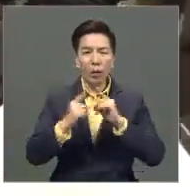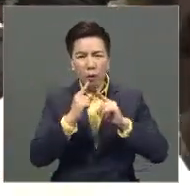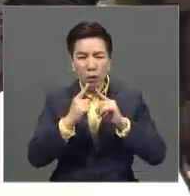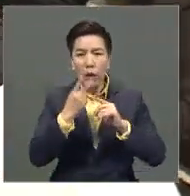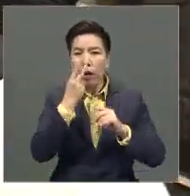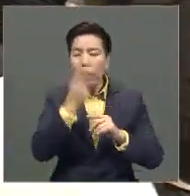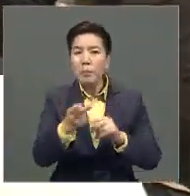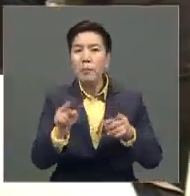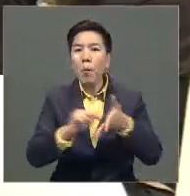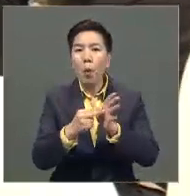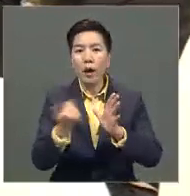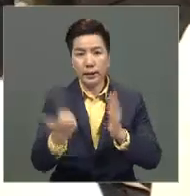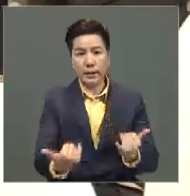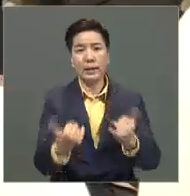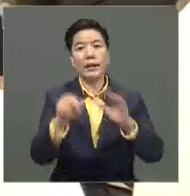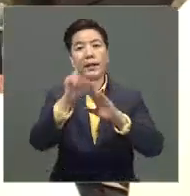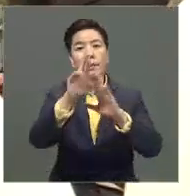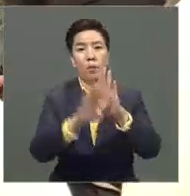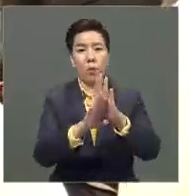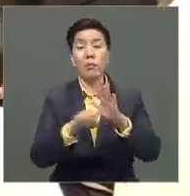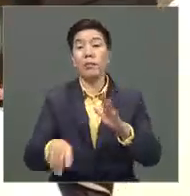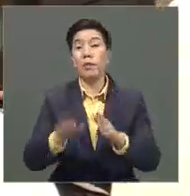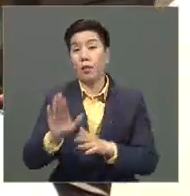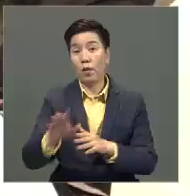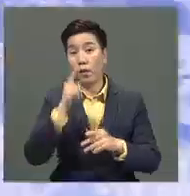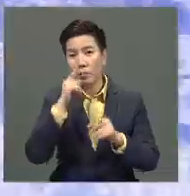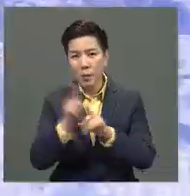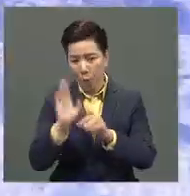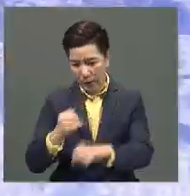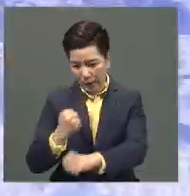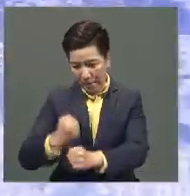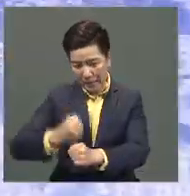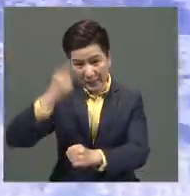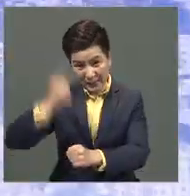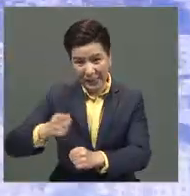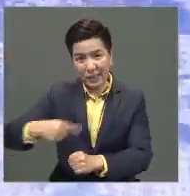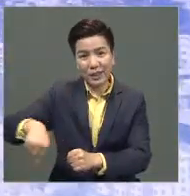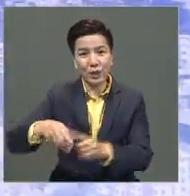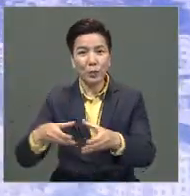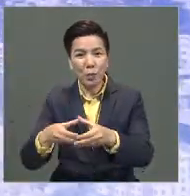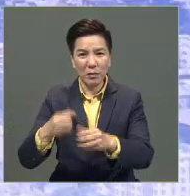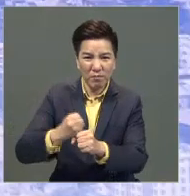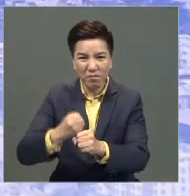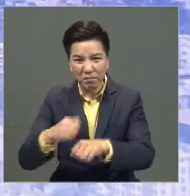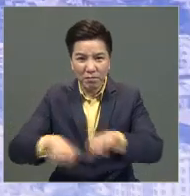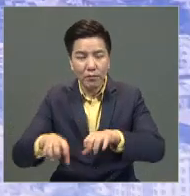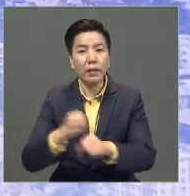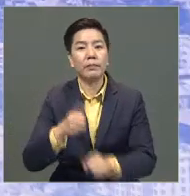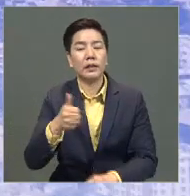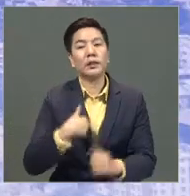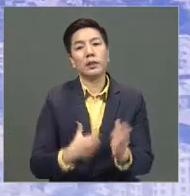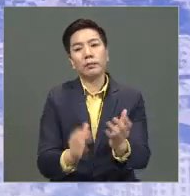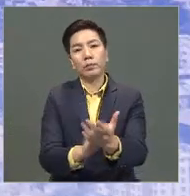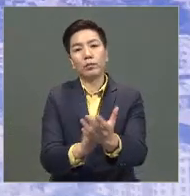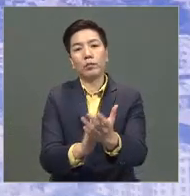ให้มองเห็นว่านี่คือระบบที่เกิดขึ้นจากระดับของถ้าบอกว่ามดงานหรือคนที่อยู่ในพื้นที่ทำงานได้อย่างดีต้องขอชื่นช